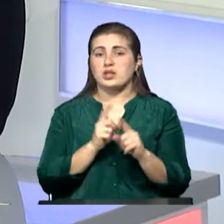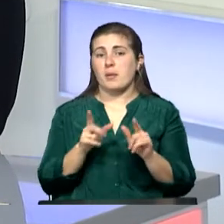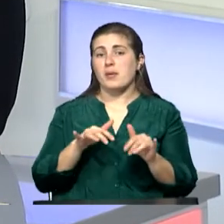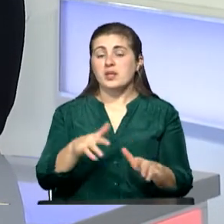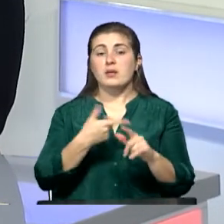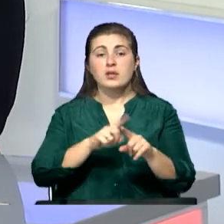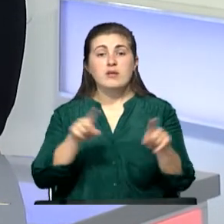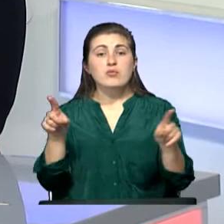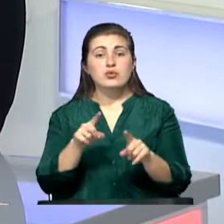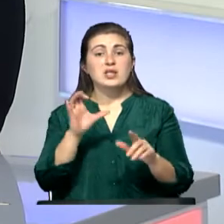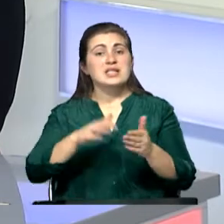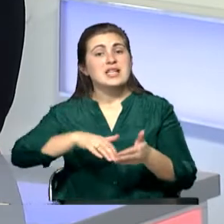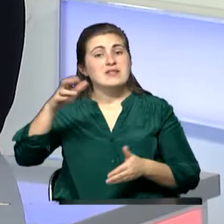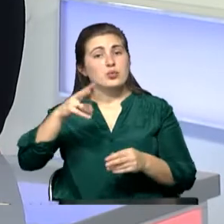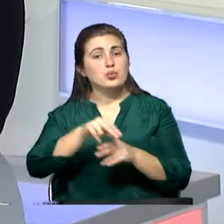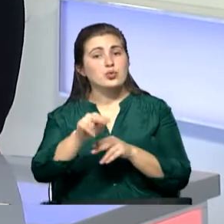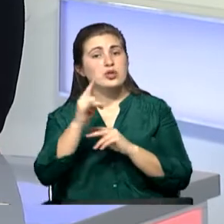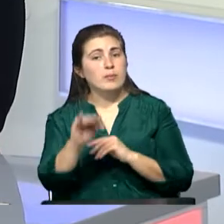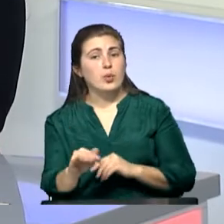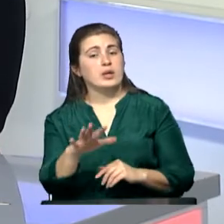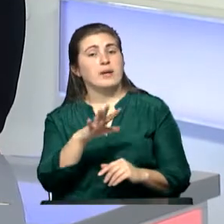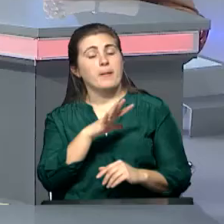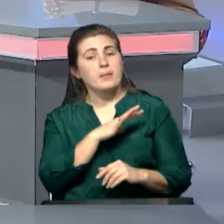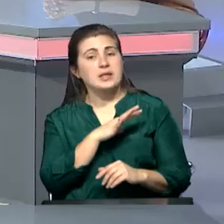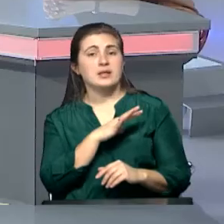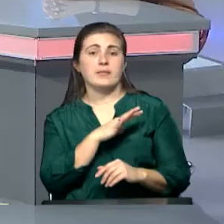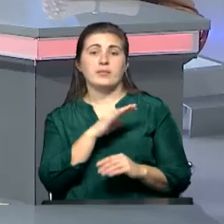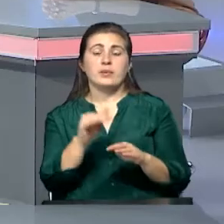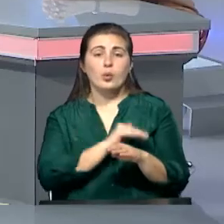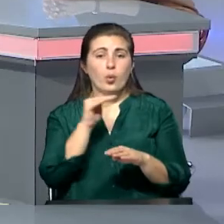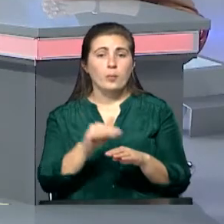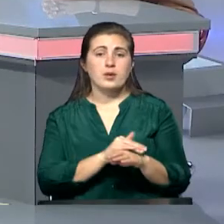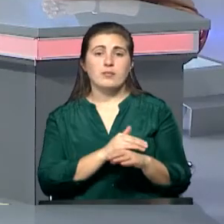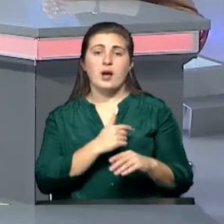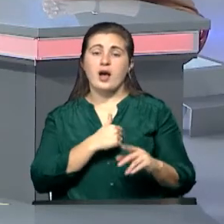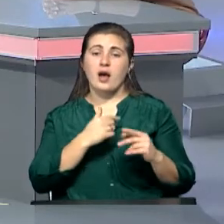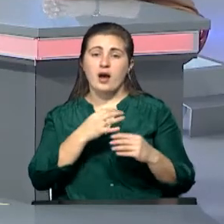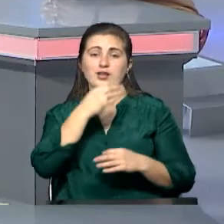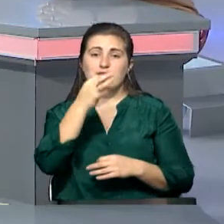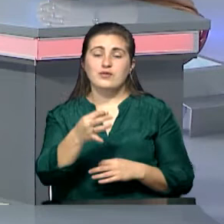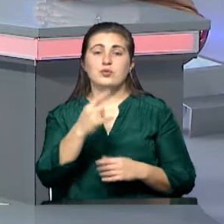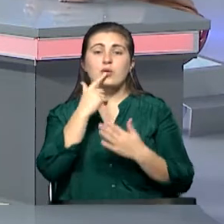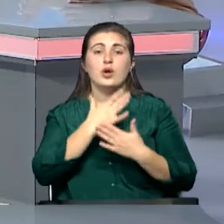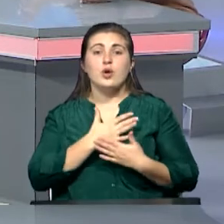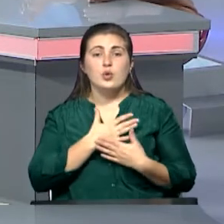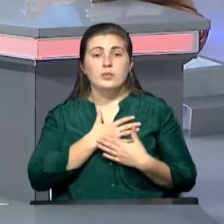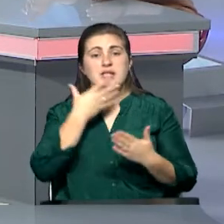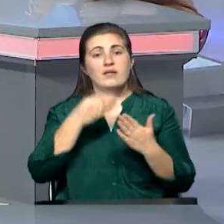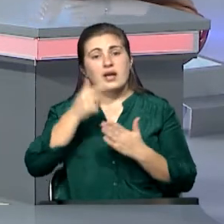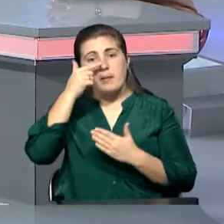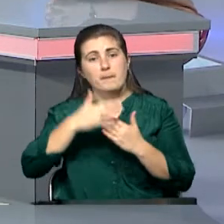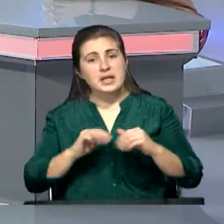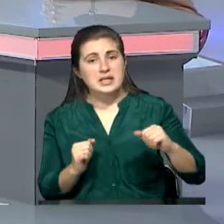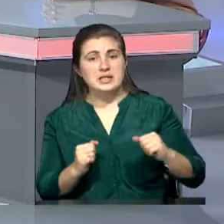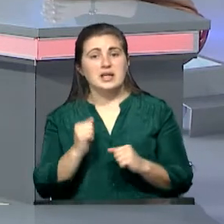потому что с детства нужно учить ребенка быть добрым, отзывчивым, любить своих близких,